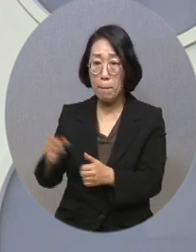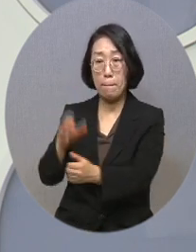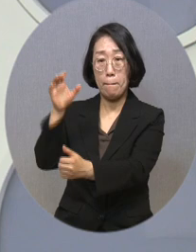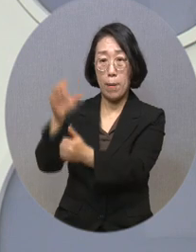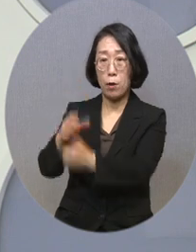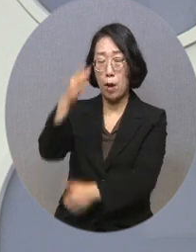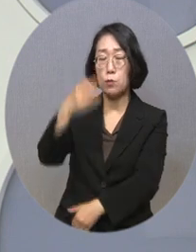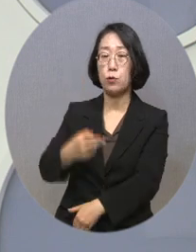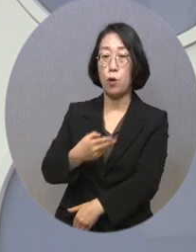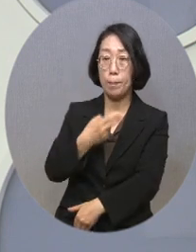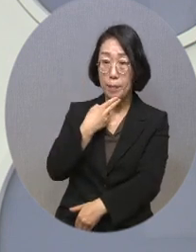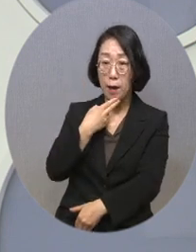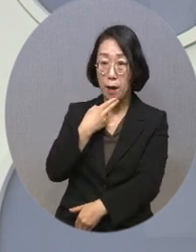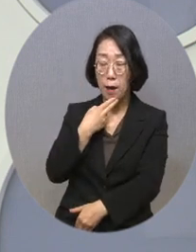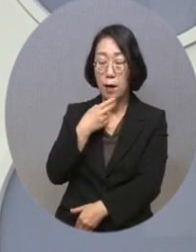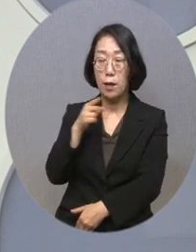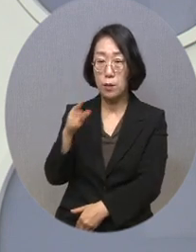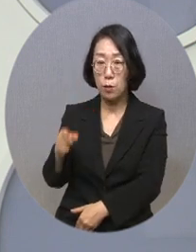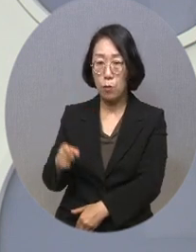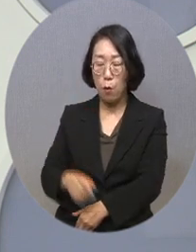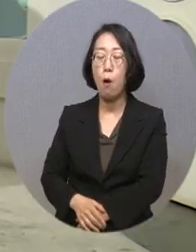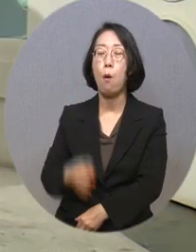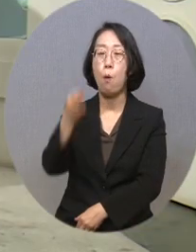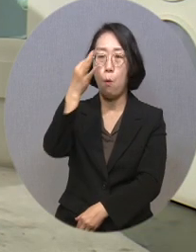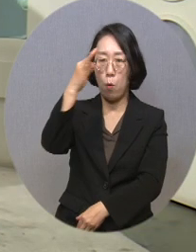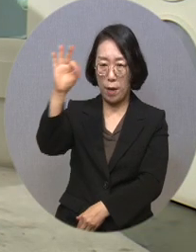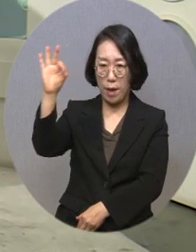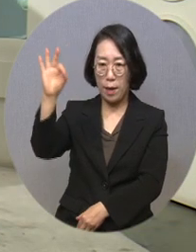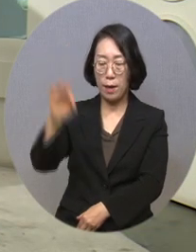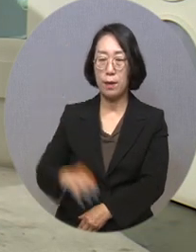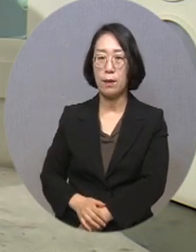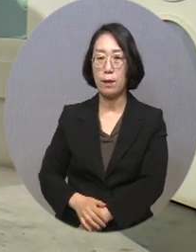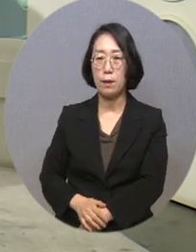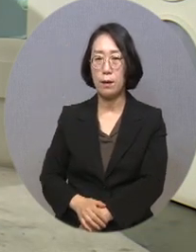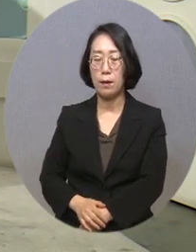수 없다라고 하는 것을 인정을 하고 그래서